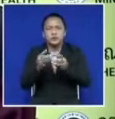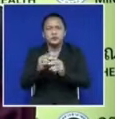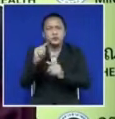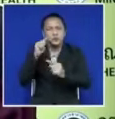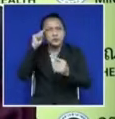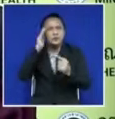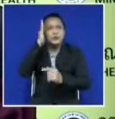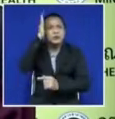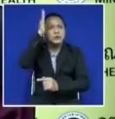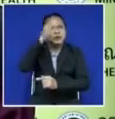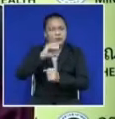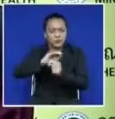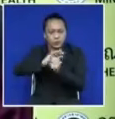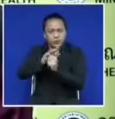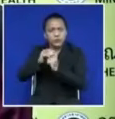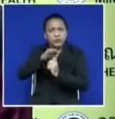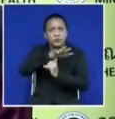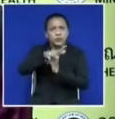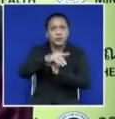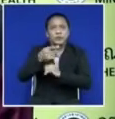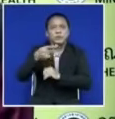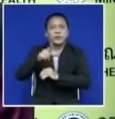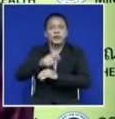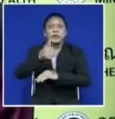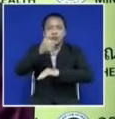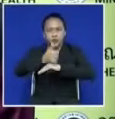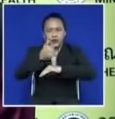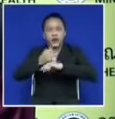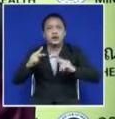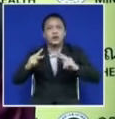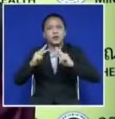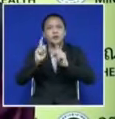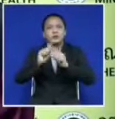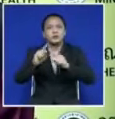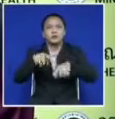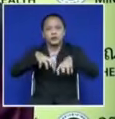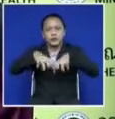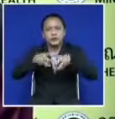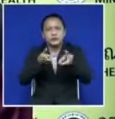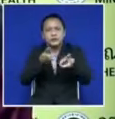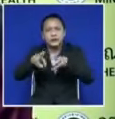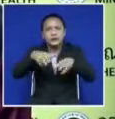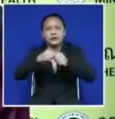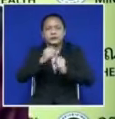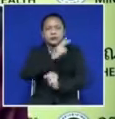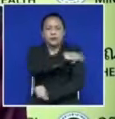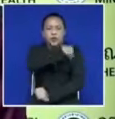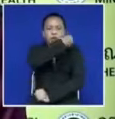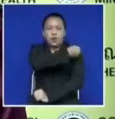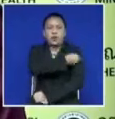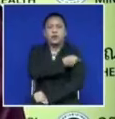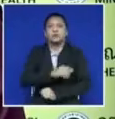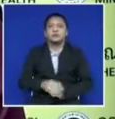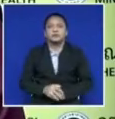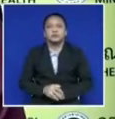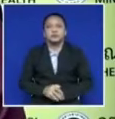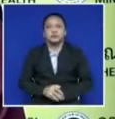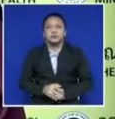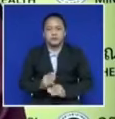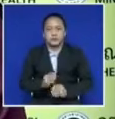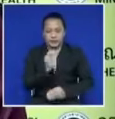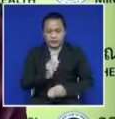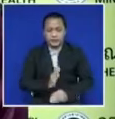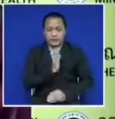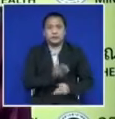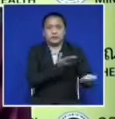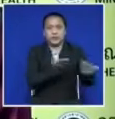แพร่ระบาดและข้อสั่งการจากท่านปลัดพร้อมทั้งมาตรการการดำเนินงานทางสาธารณสุขในพื้นที่เราได้รับเกียรติจ